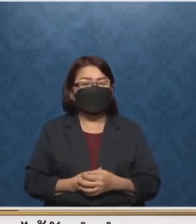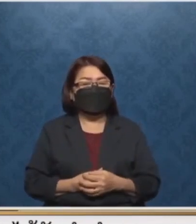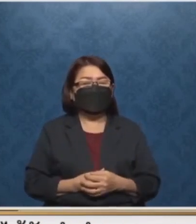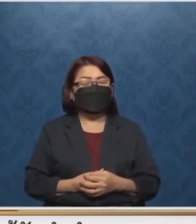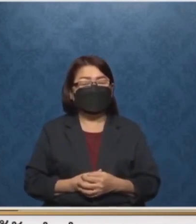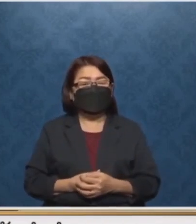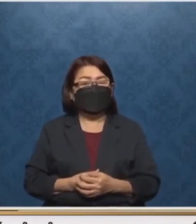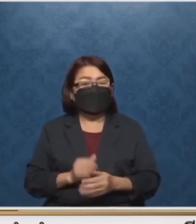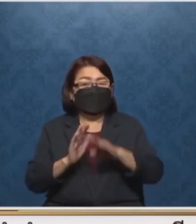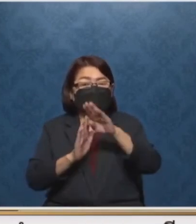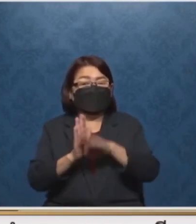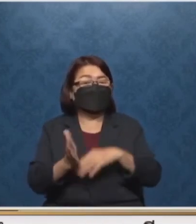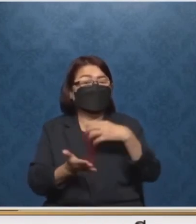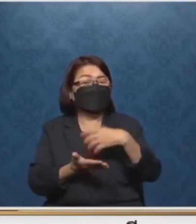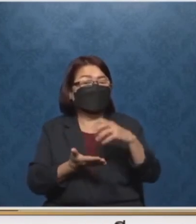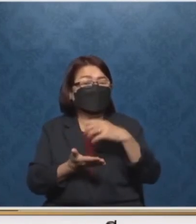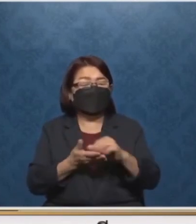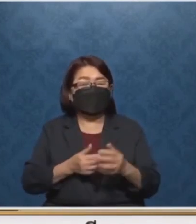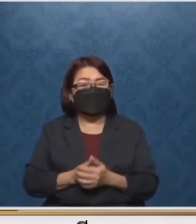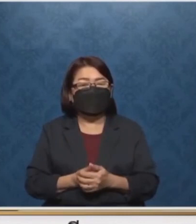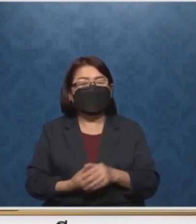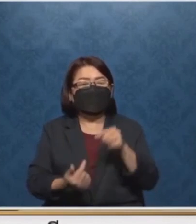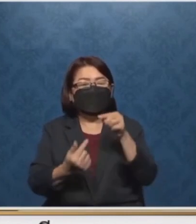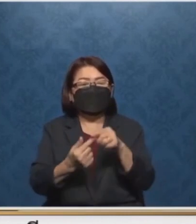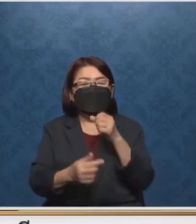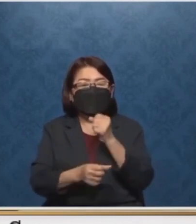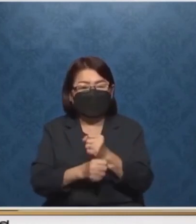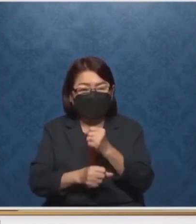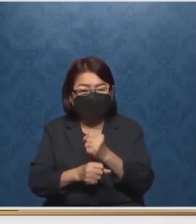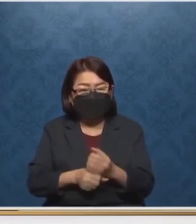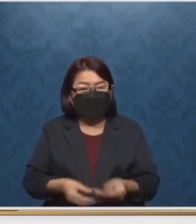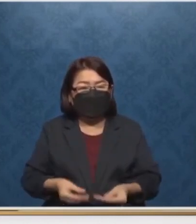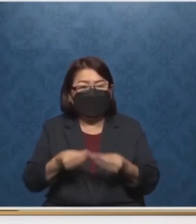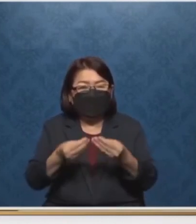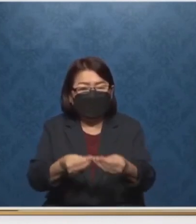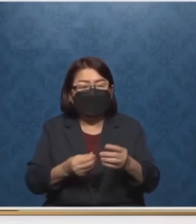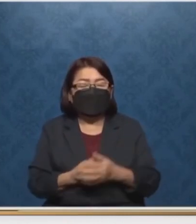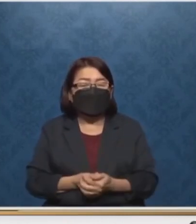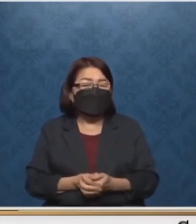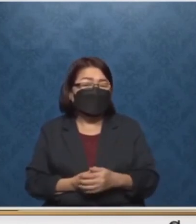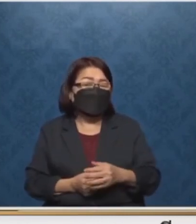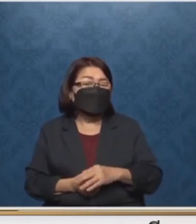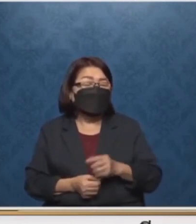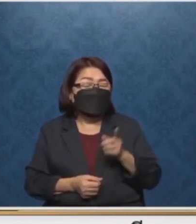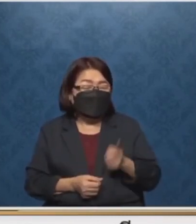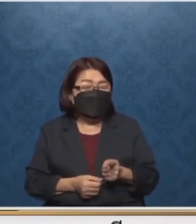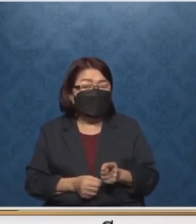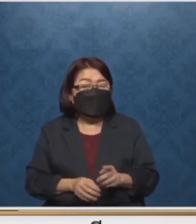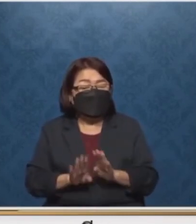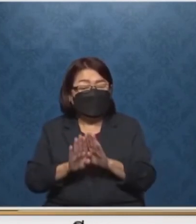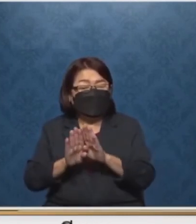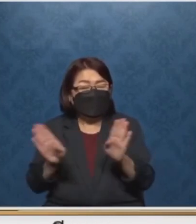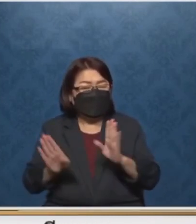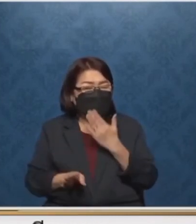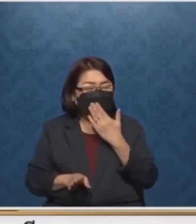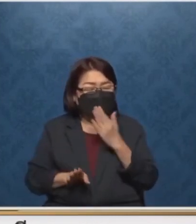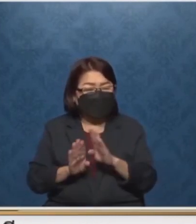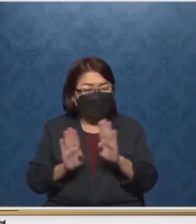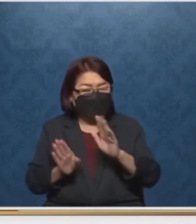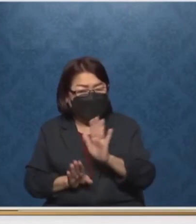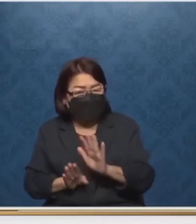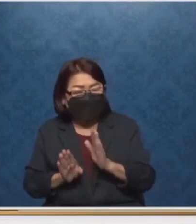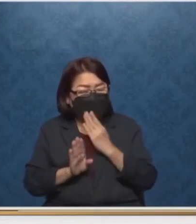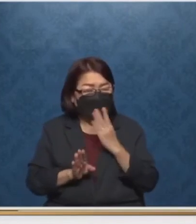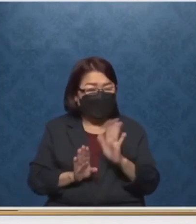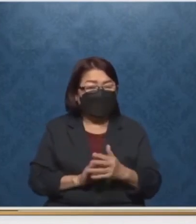ทั้งหมดนี้นะคะเป็นการปฏิบัติการเพื่อชะลอความจริง เป็นการปฏิบัติการเพื่อต่